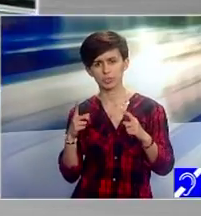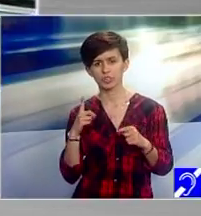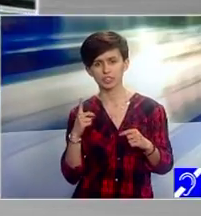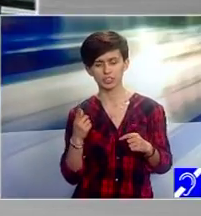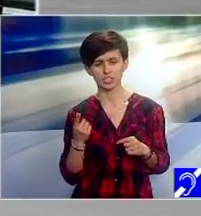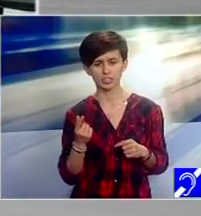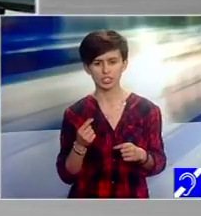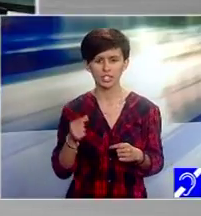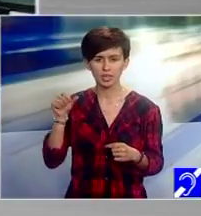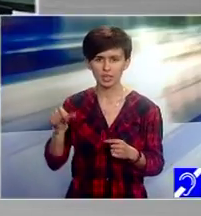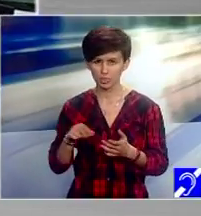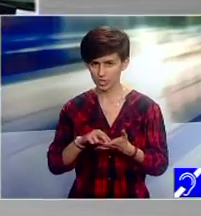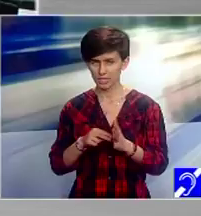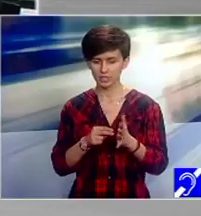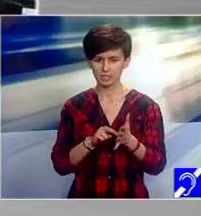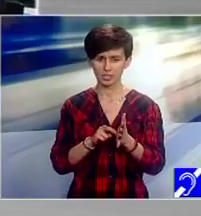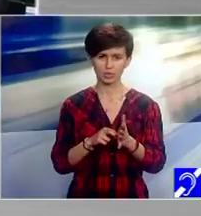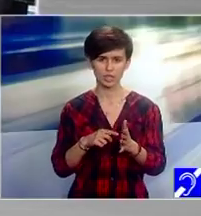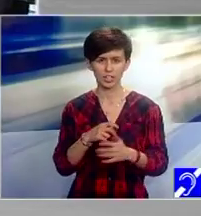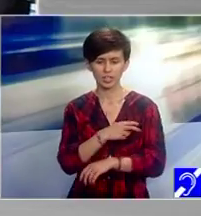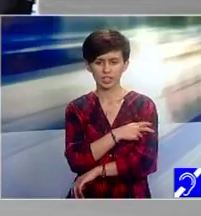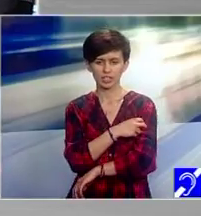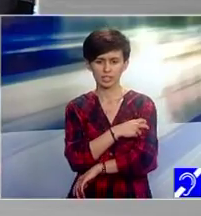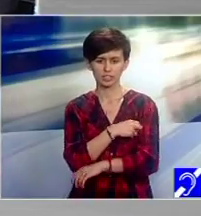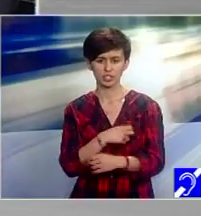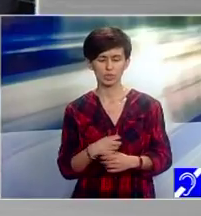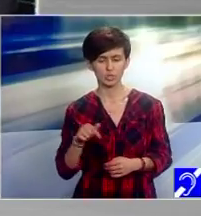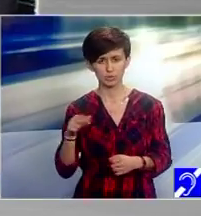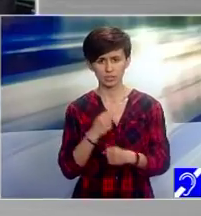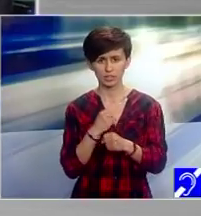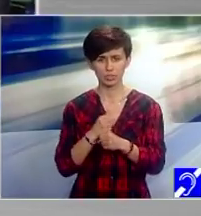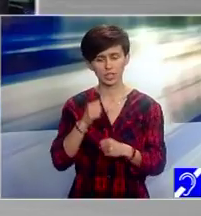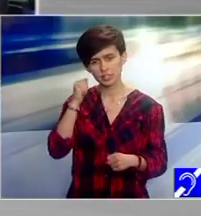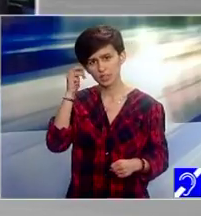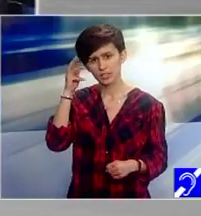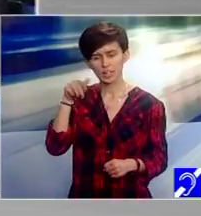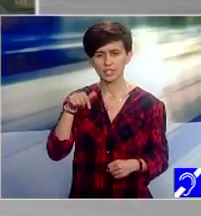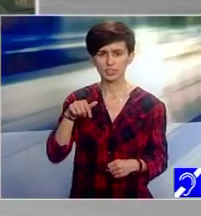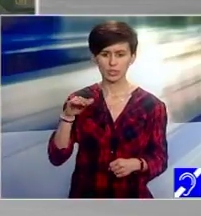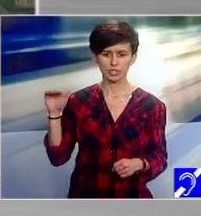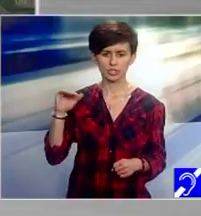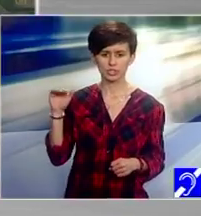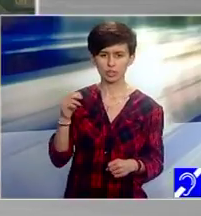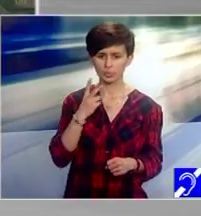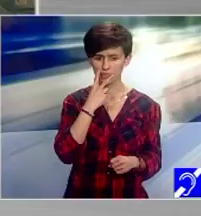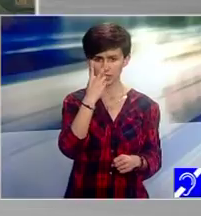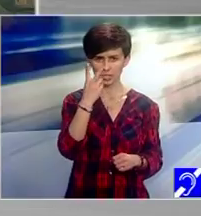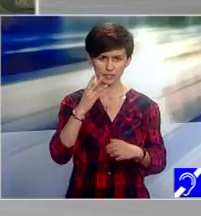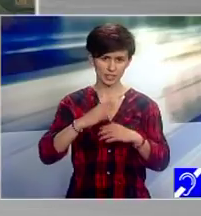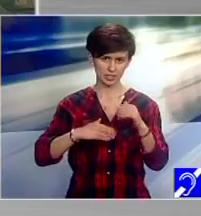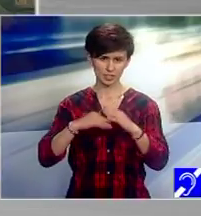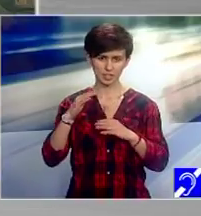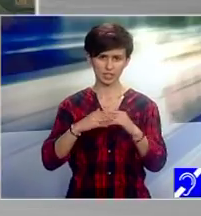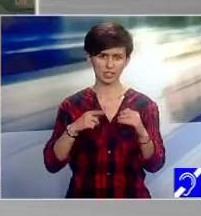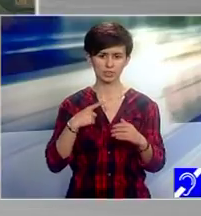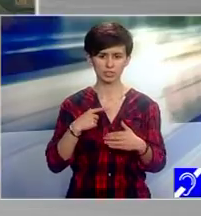parte organizatorică, să spunem, a liceului dumneavoastră. Lucrați zilnic cu acești copii, le vedeți talentul, sunteți